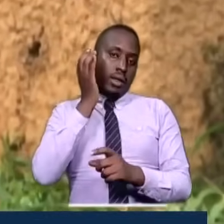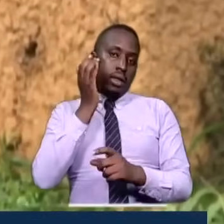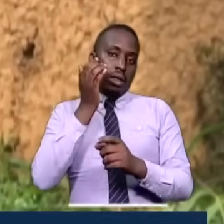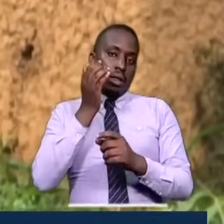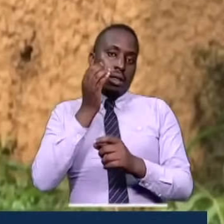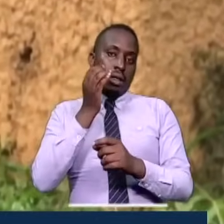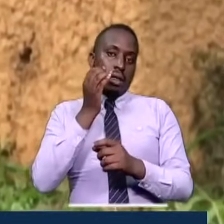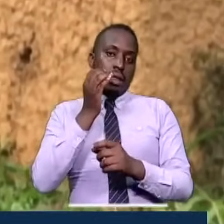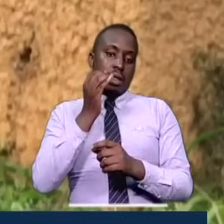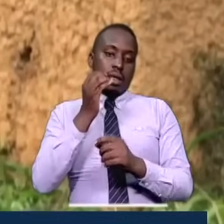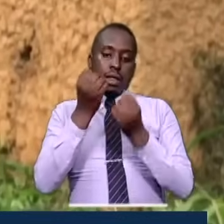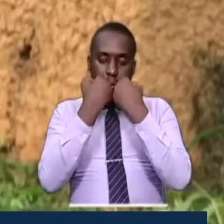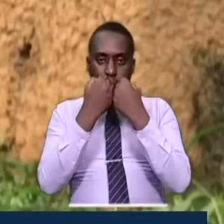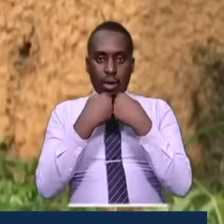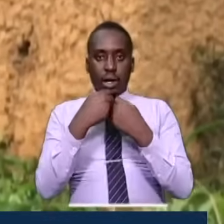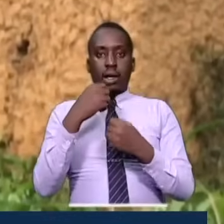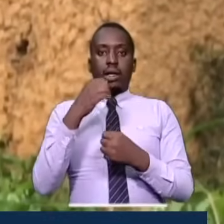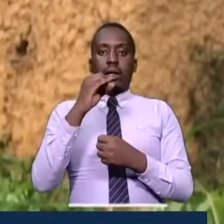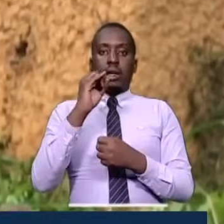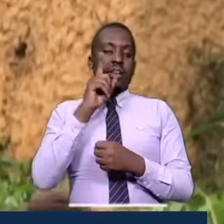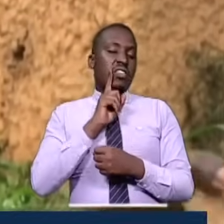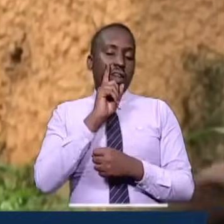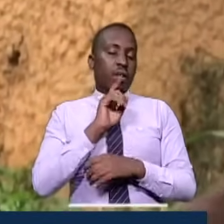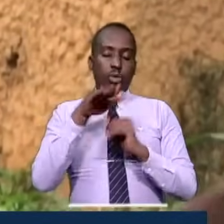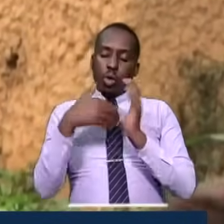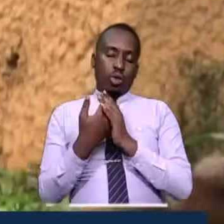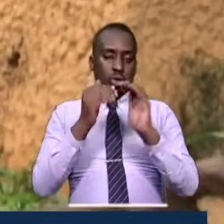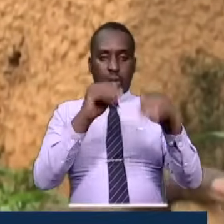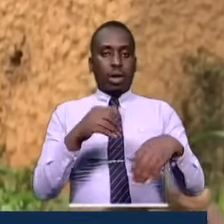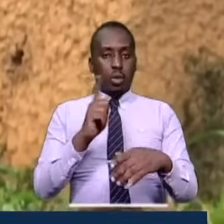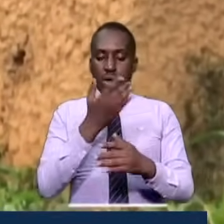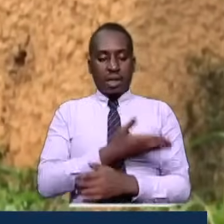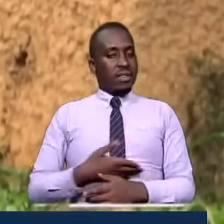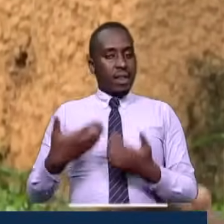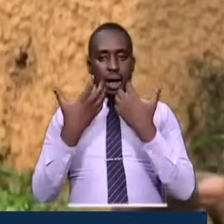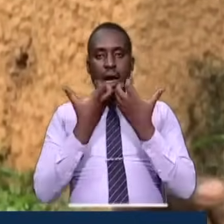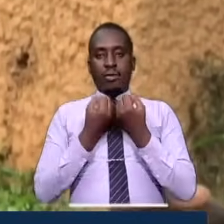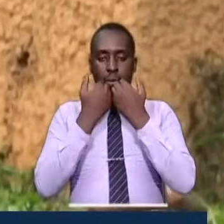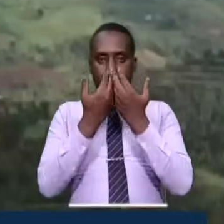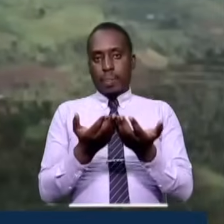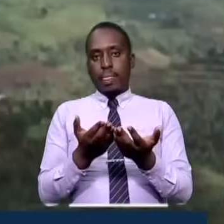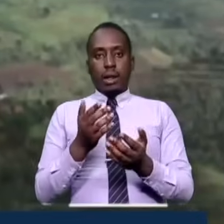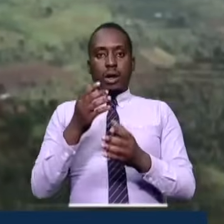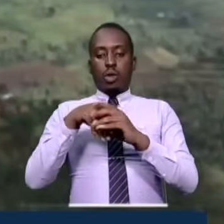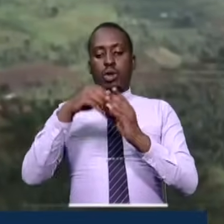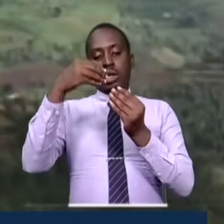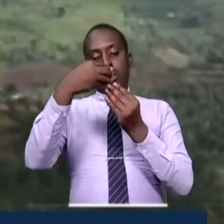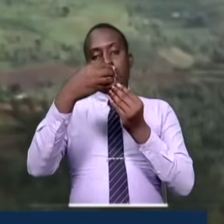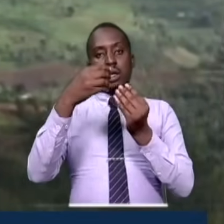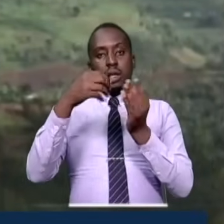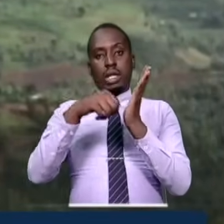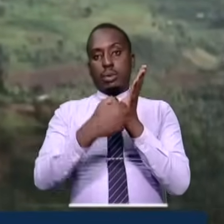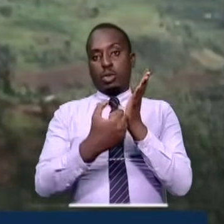ubushaja ingano byose tukabihinga ubu nta nzara dufite n'ibitoki ngo birahari